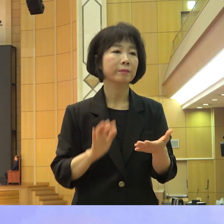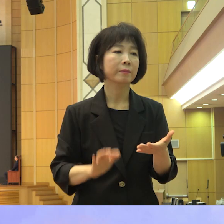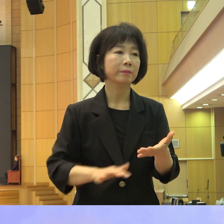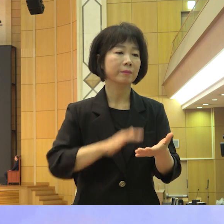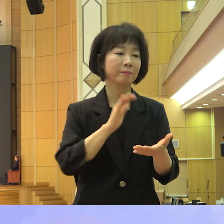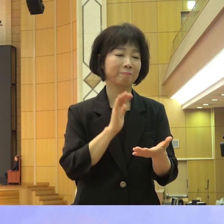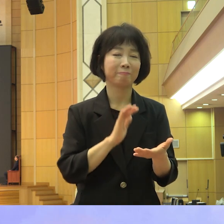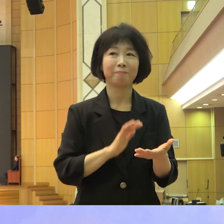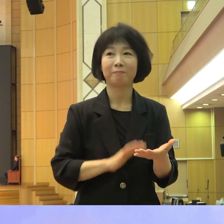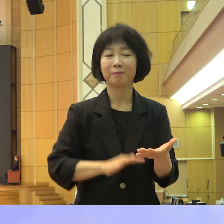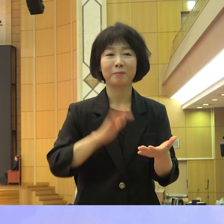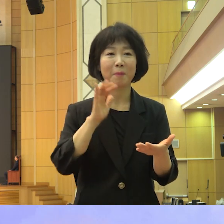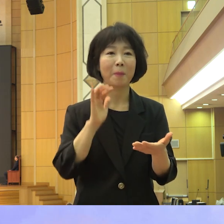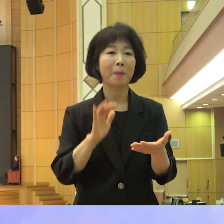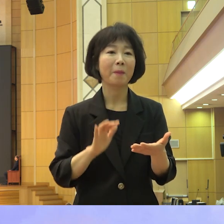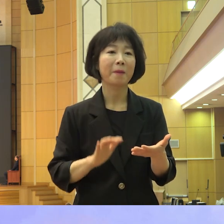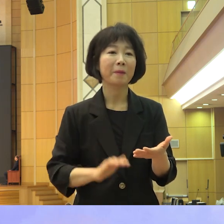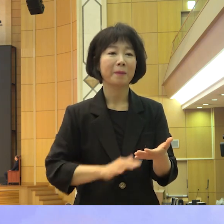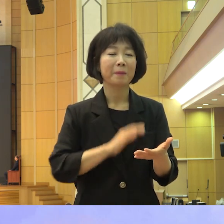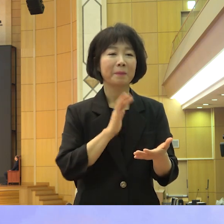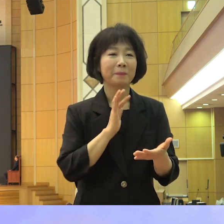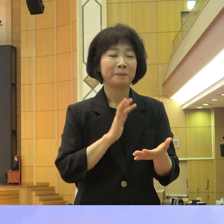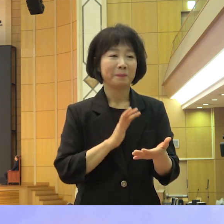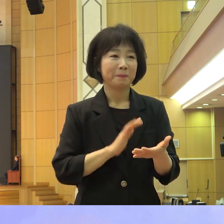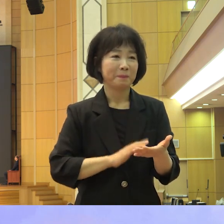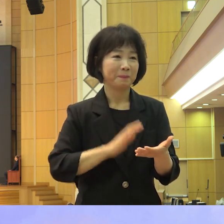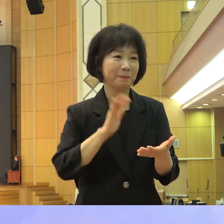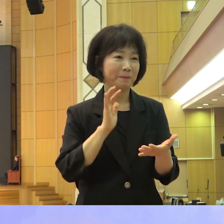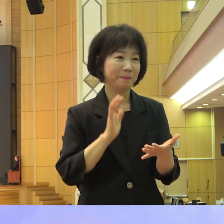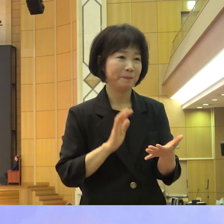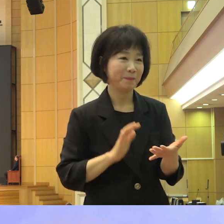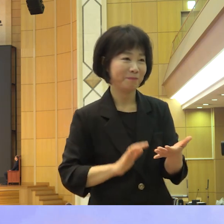예배를 준비하는 마음으로 찬양하시겠습니다.